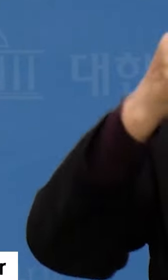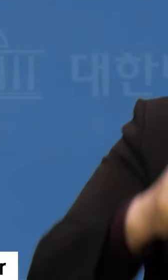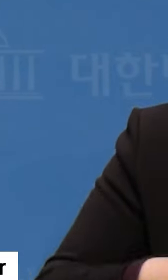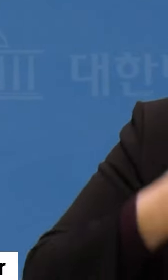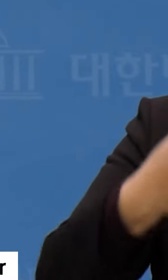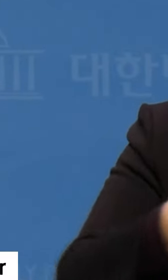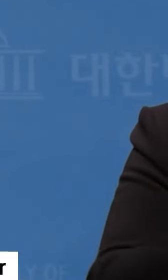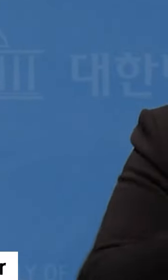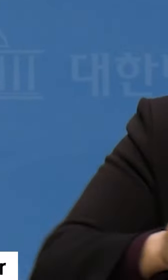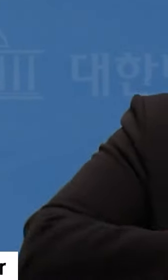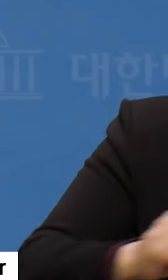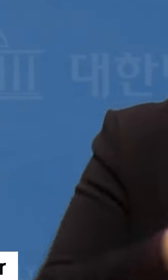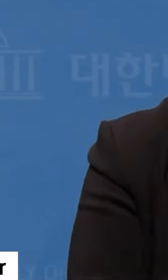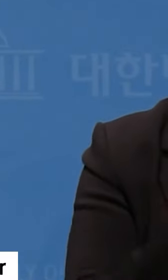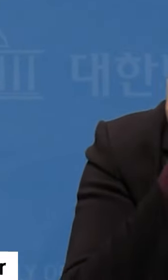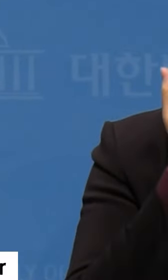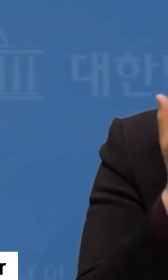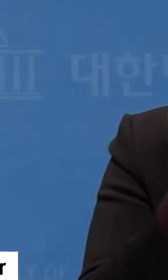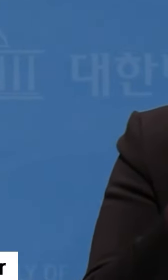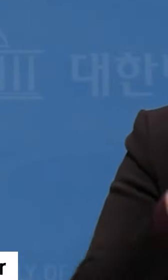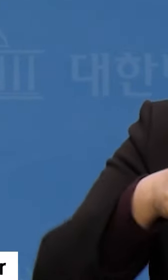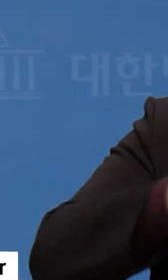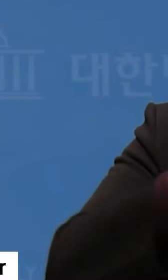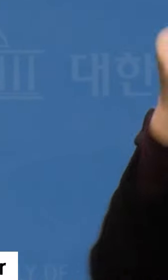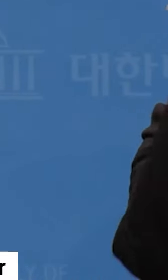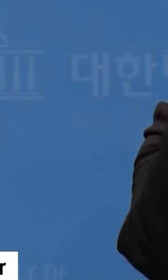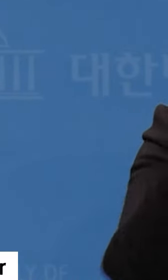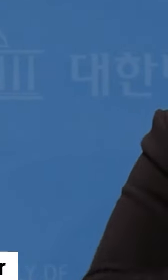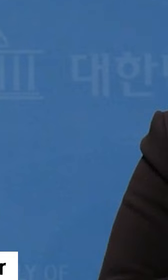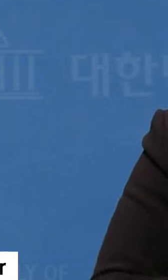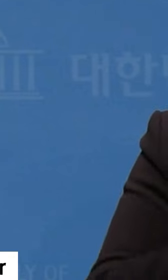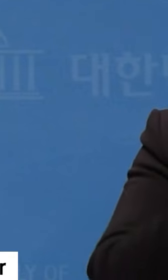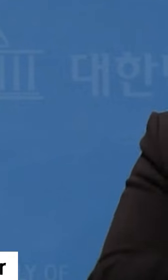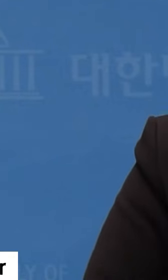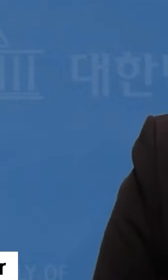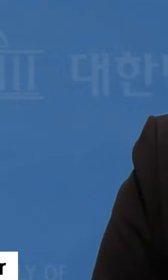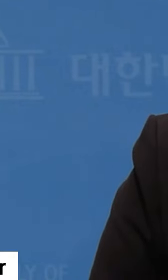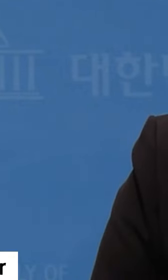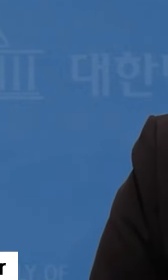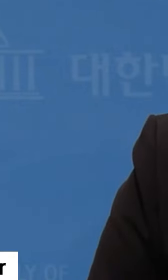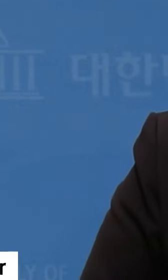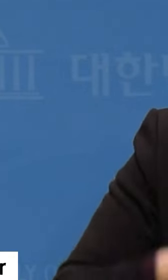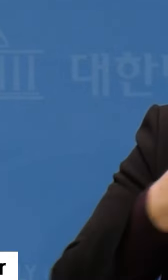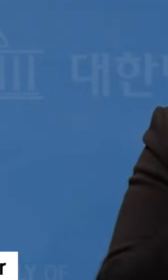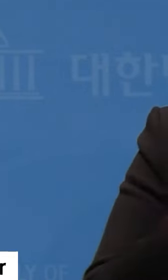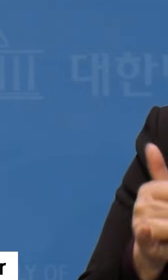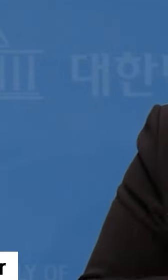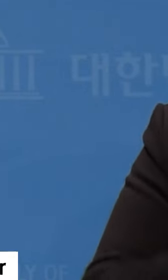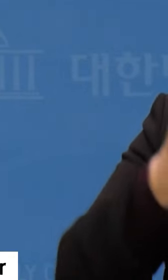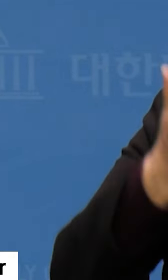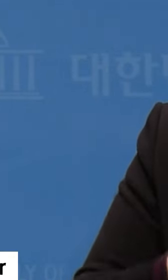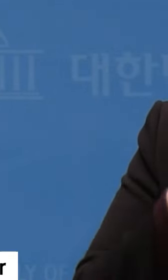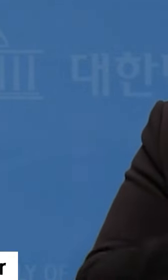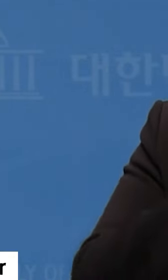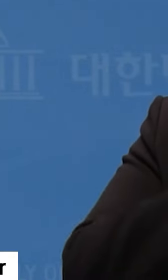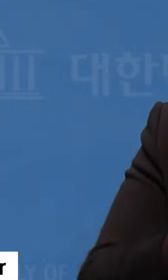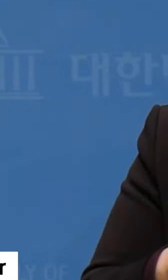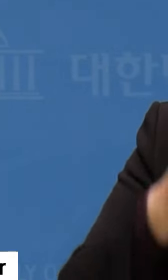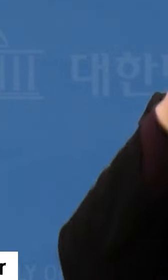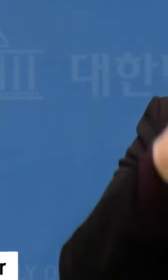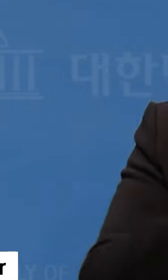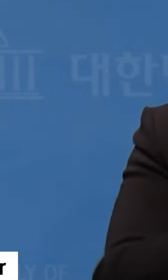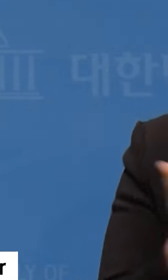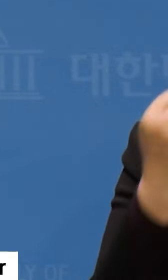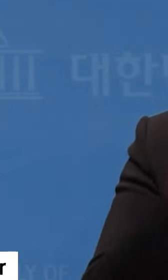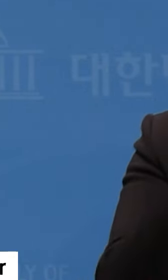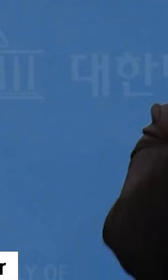수 있는 정치의 틀을 마련하겠습니다. 국민에게 사랑받는 민주당으로 거듭날 수 있도록